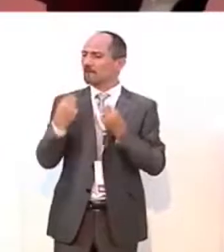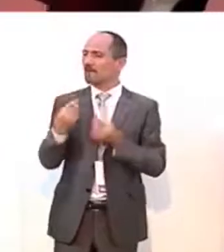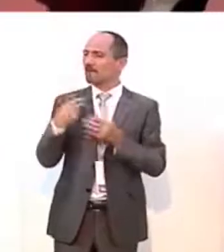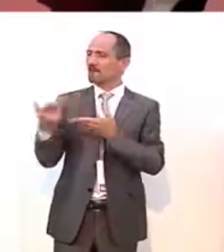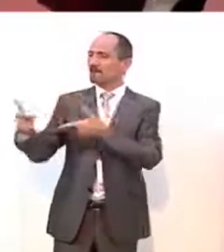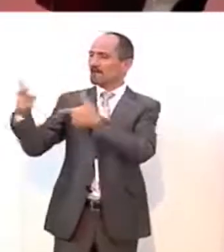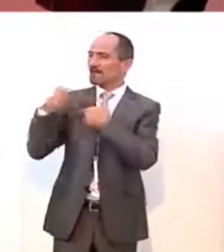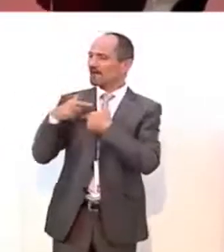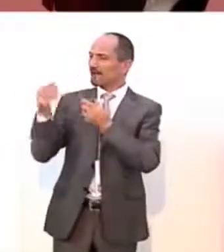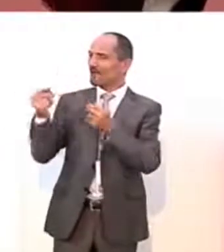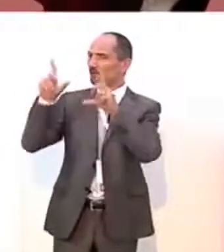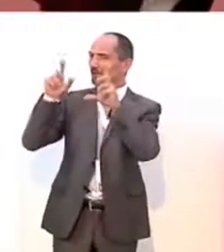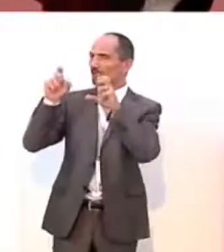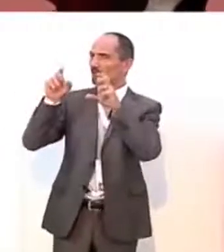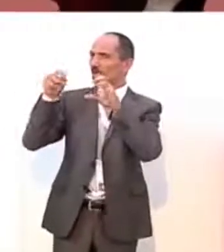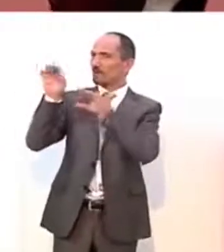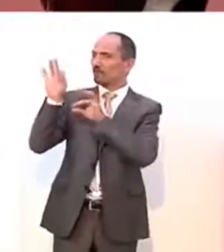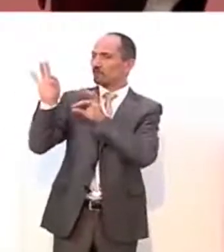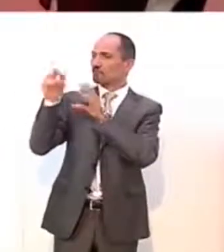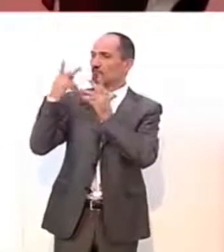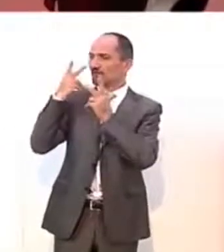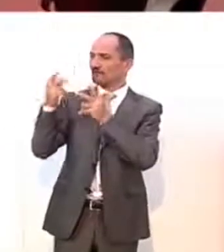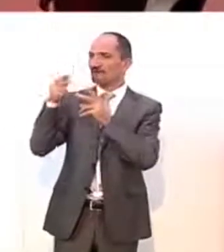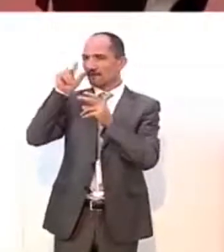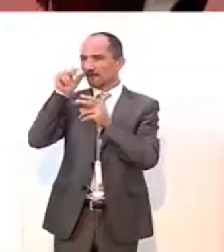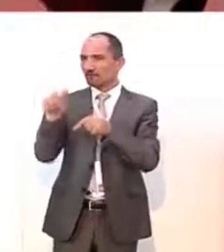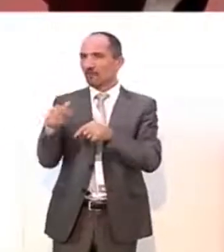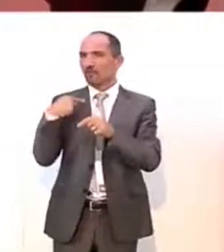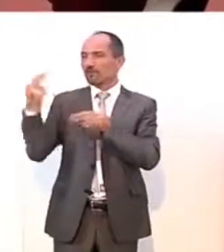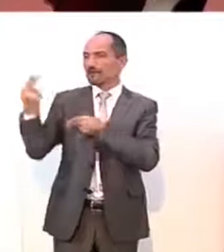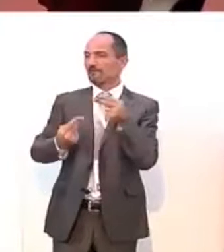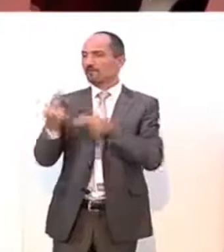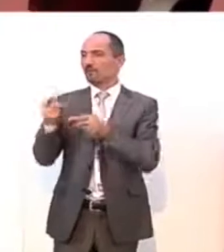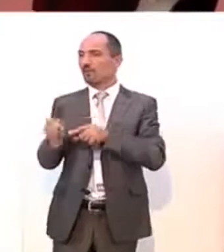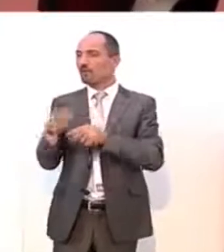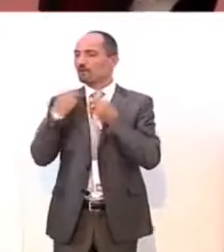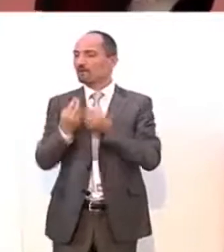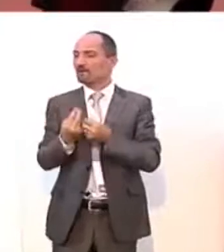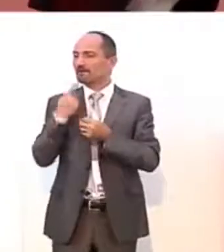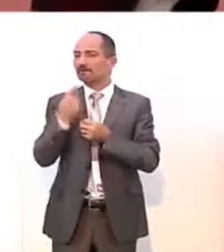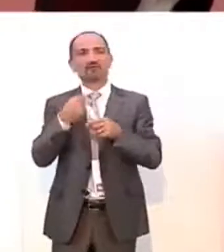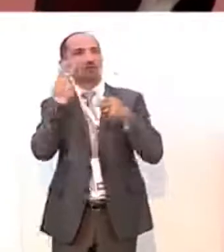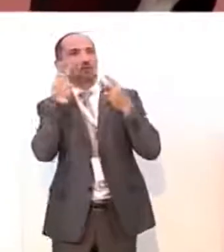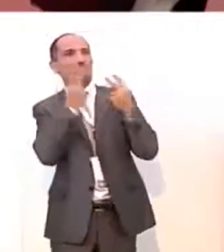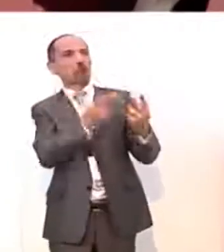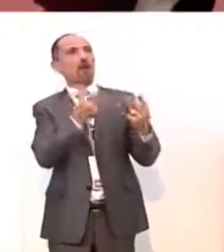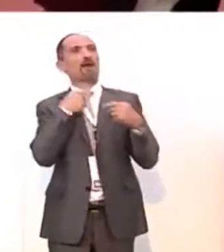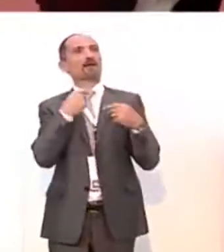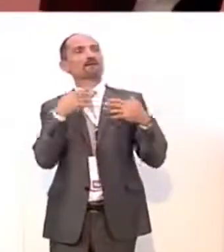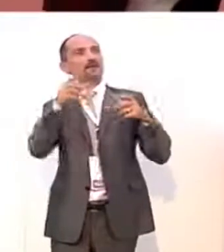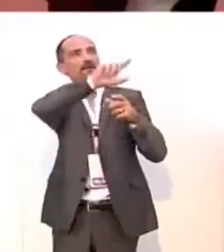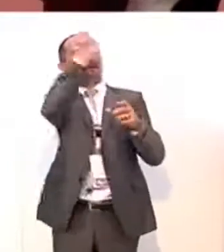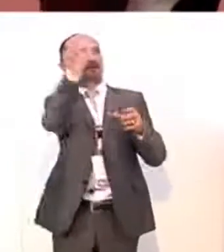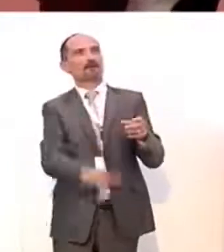anche una fotografia dal suo punto di vista, dal punto di vista di un amministratore, no? Per esempio, se io guardo alla nostra